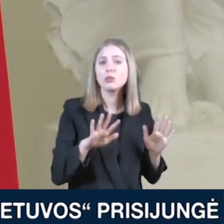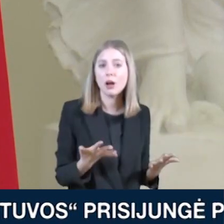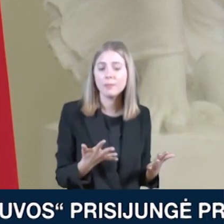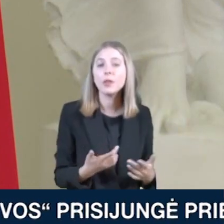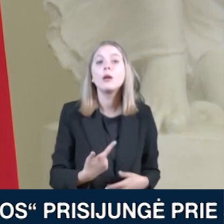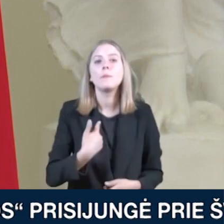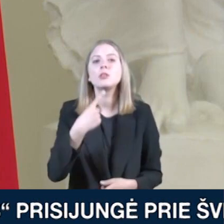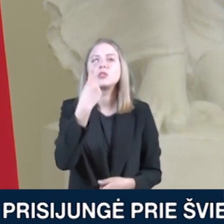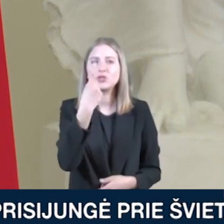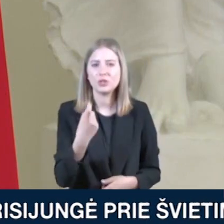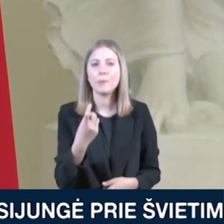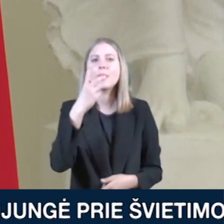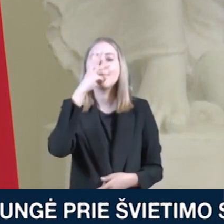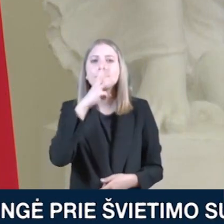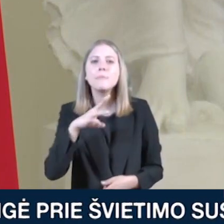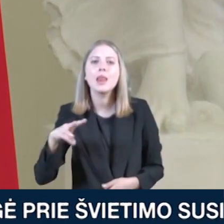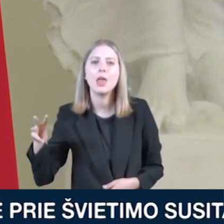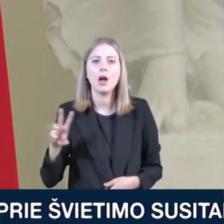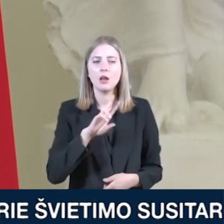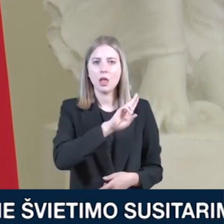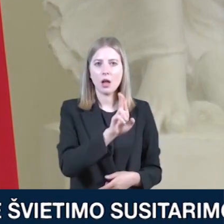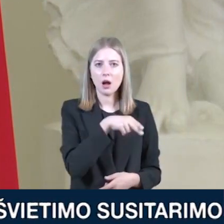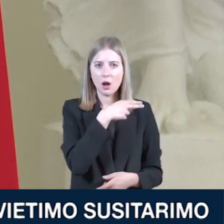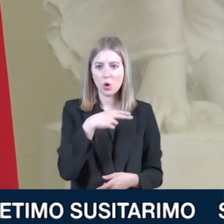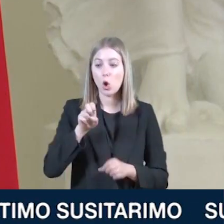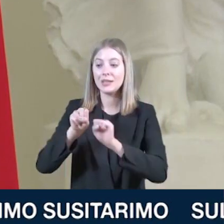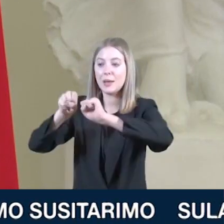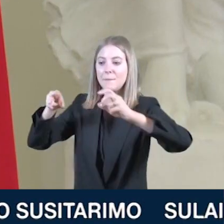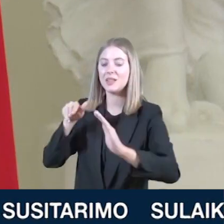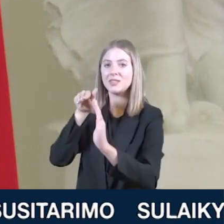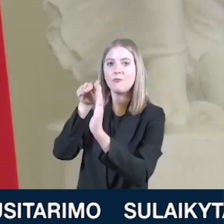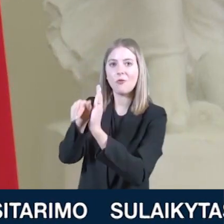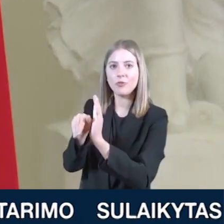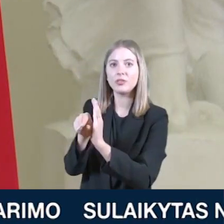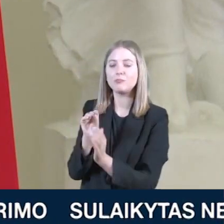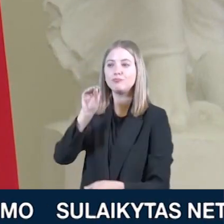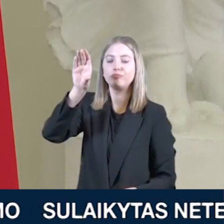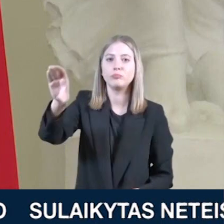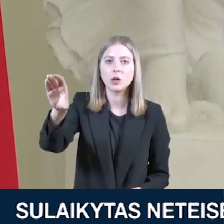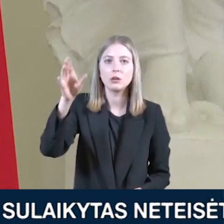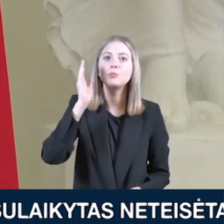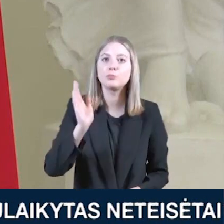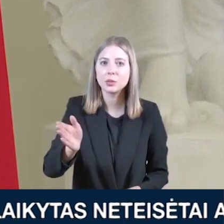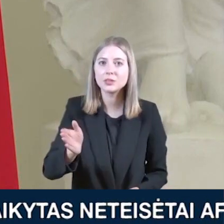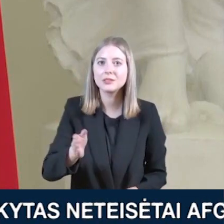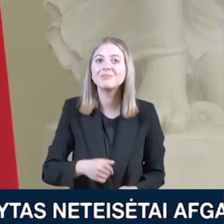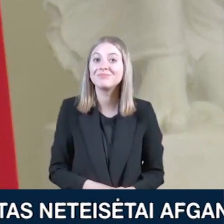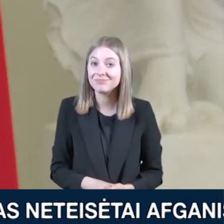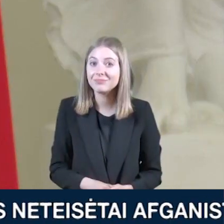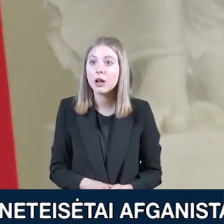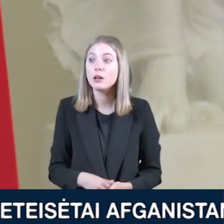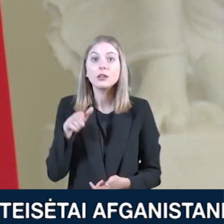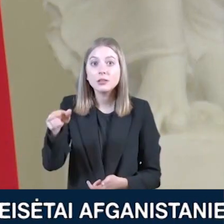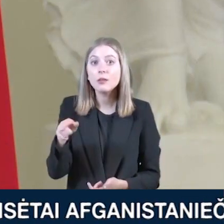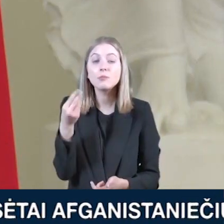apie 100 milijardų eurų specialiajam fondui. Tai reiškia, kad mes turėsime galimybę labai smarkiai sustiprinti